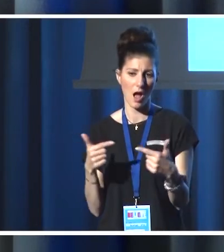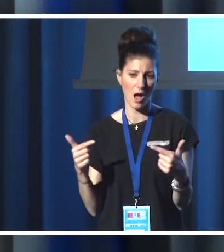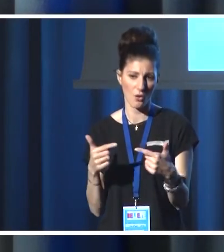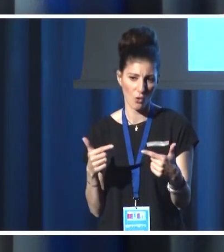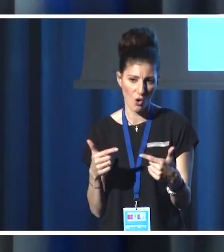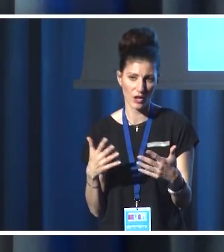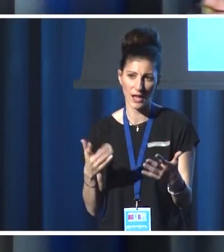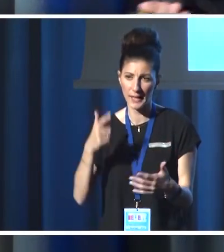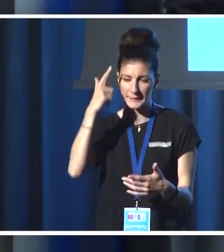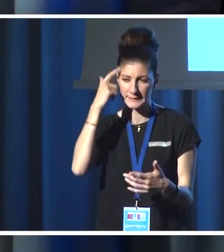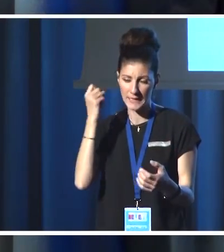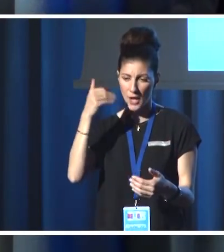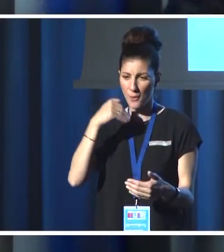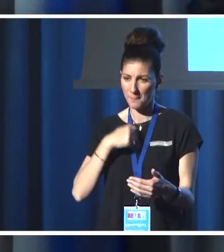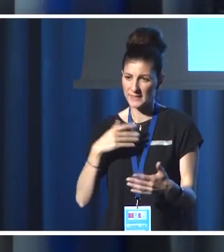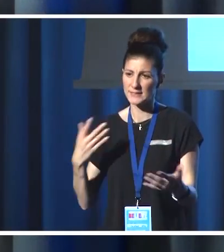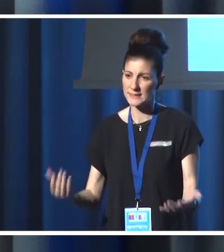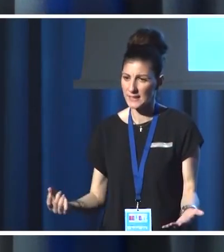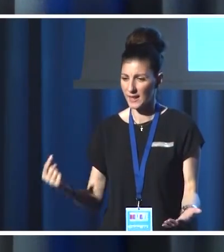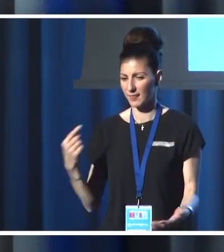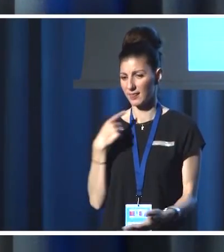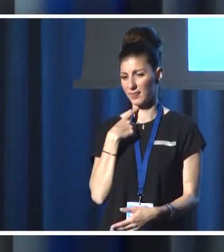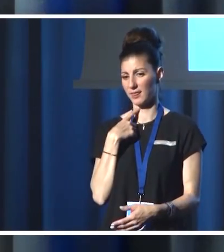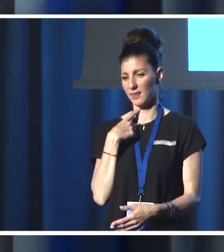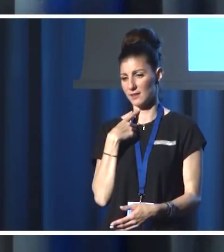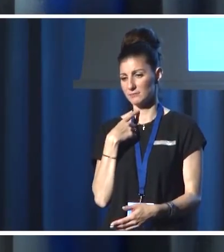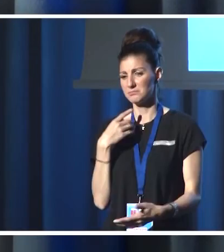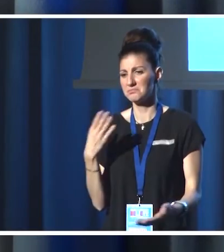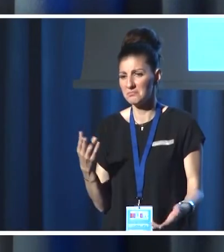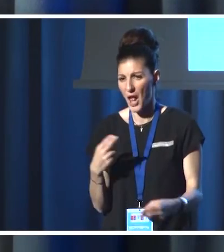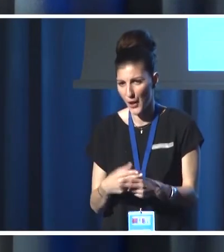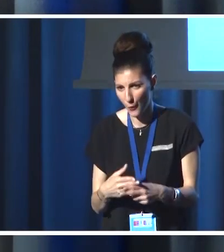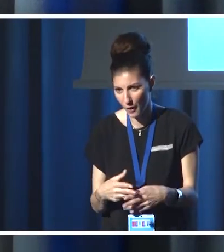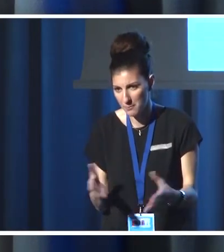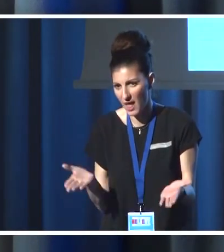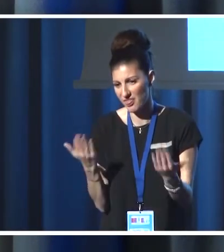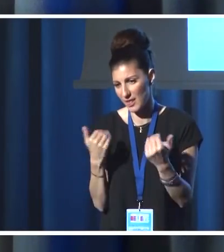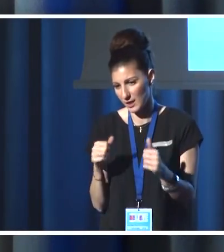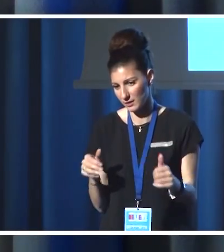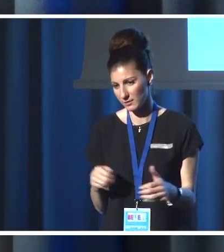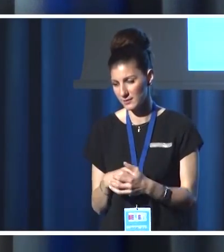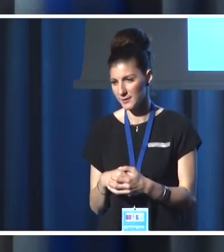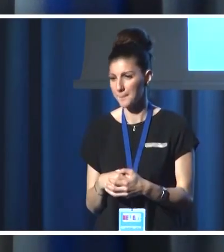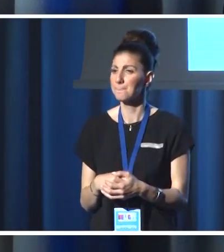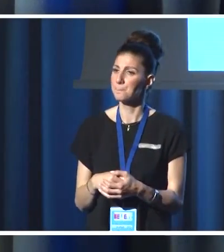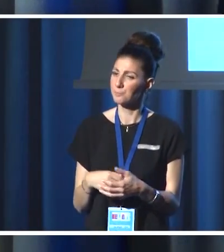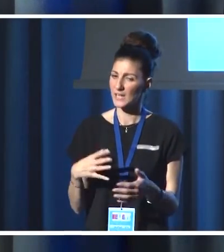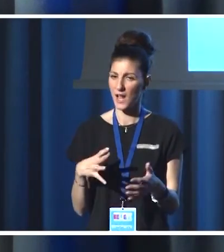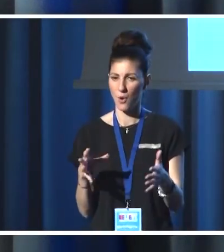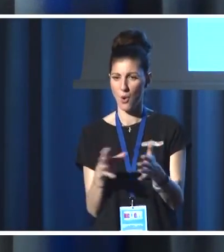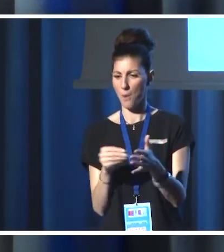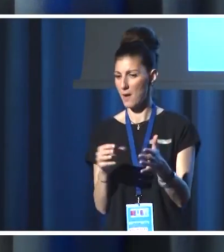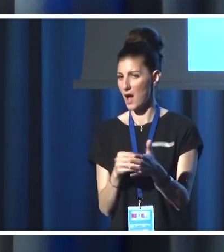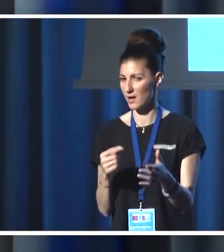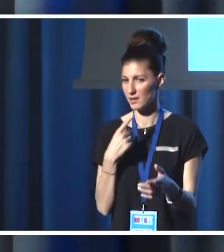χάσουμε ποιο το νόημα να το κάνουμε αυτό και για να σας δώσω ένα παράδειγμα δηλαδή γιατί βλέπουμε καθημερινά τέτοια